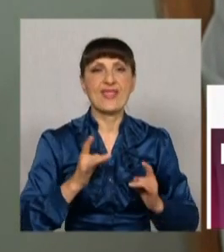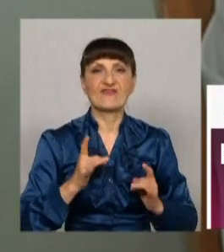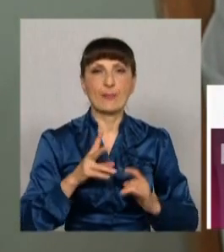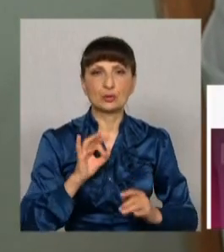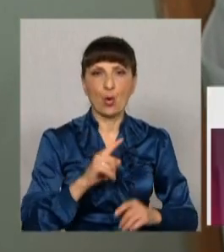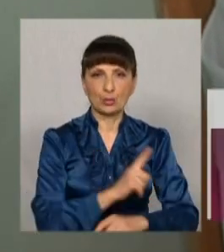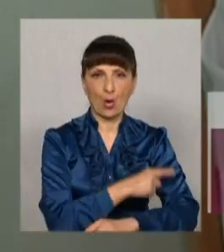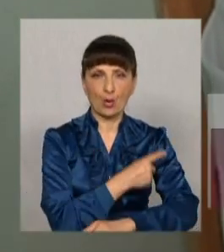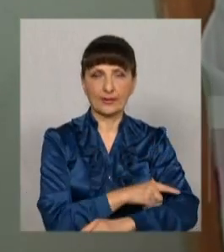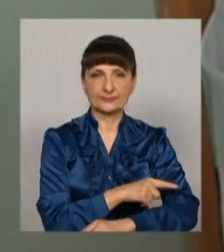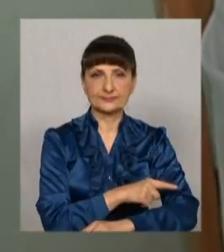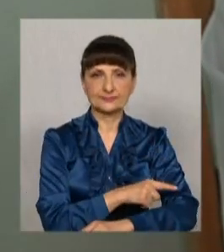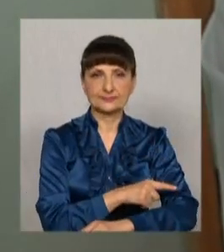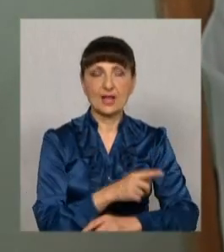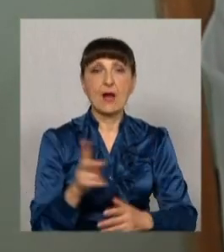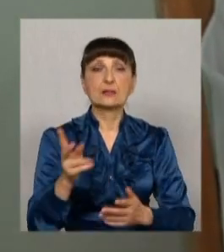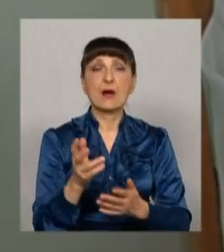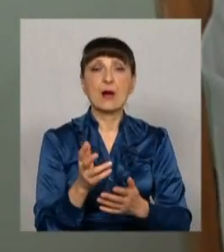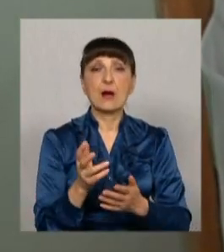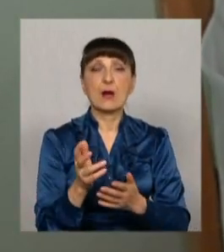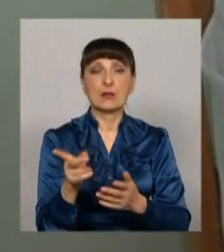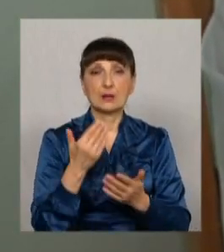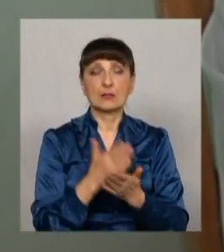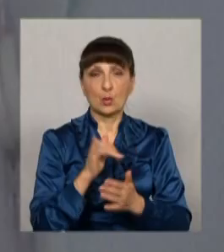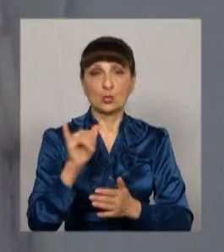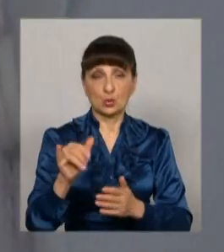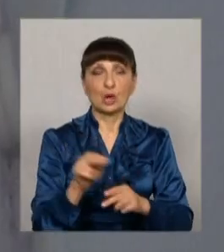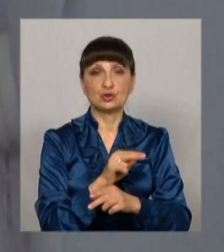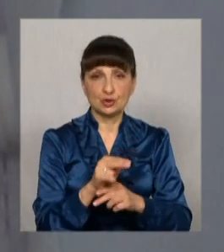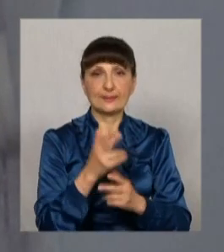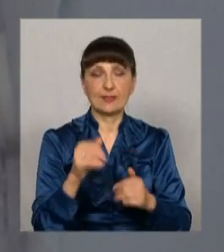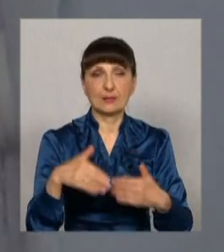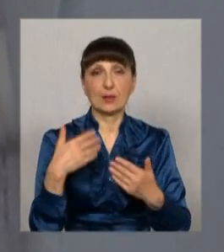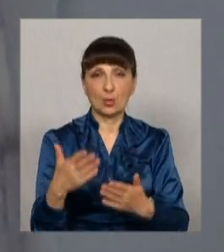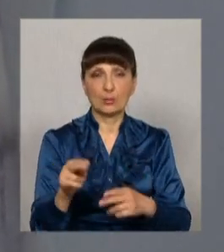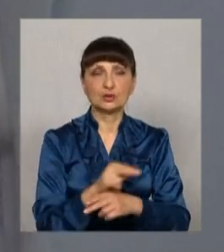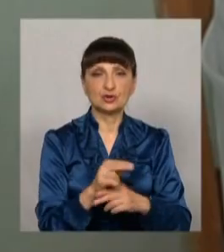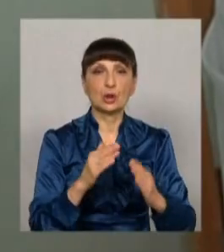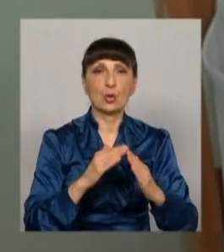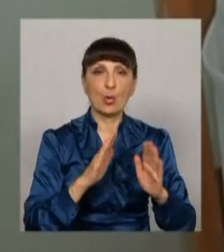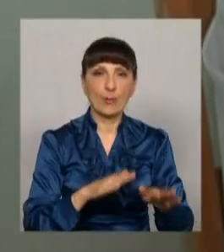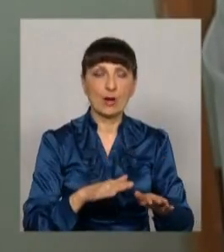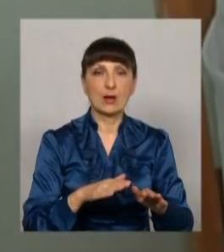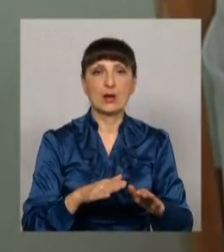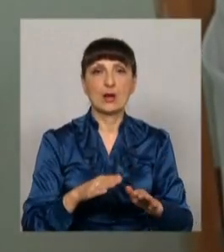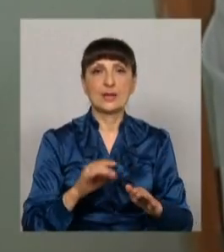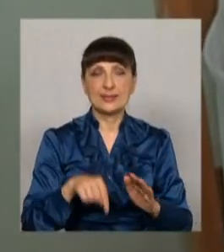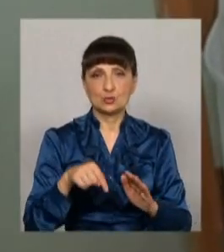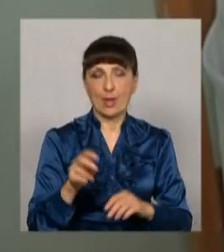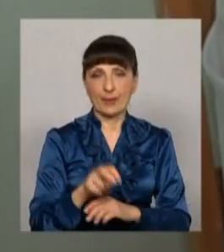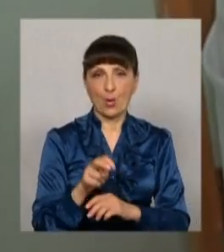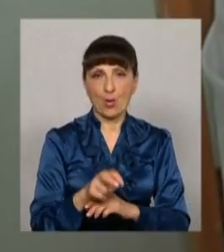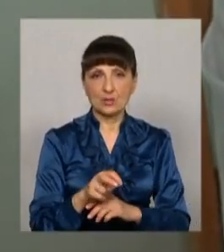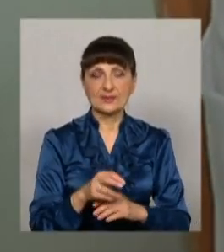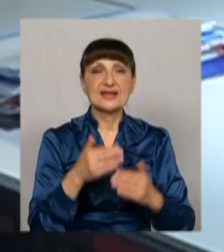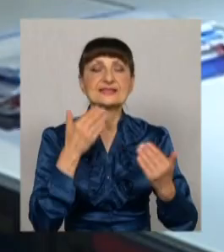учете. Получает амбулаторное и стационарное лечение. Лечение получает с